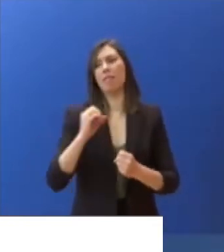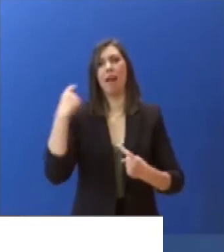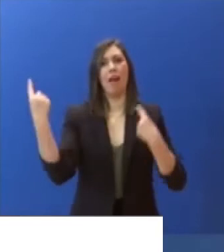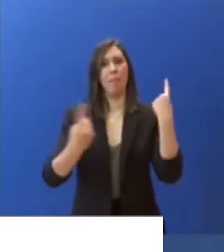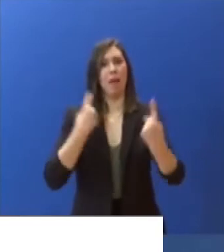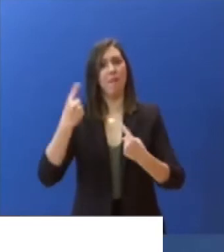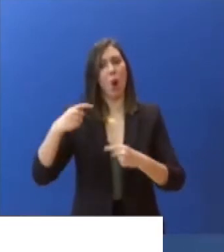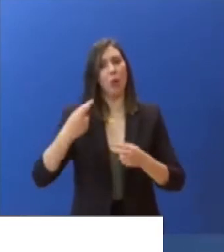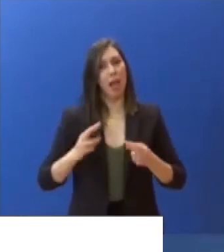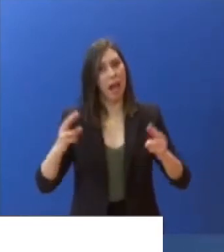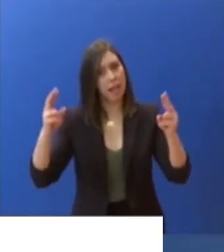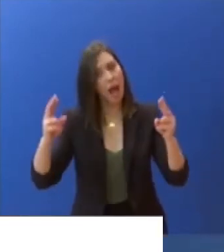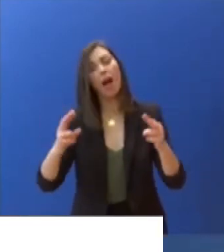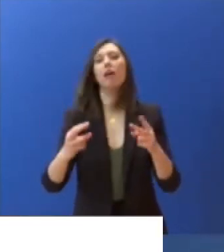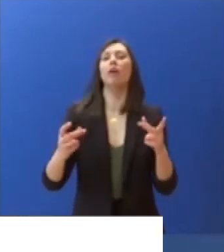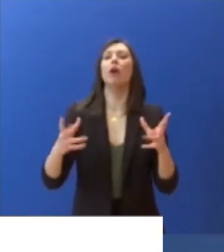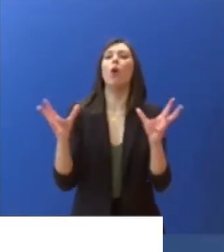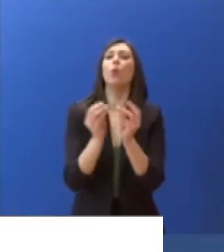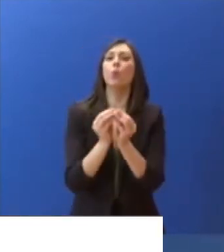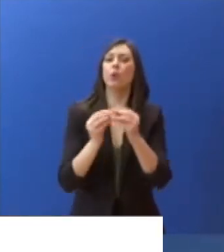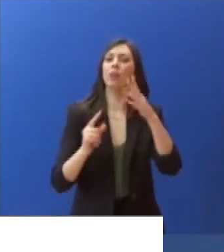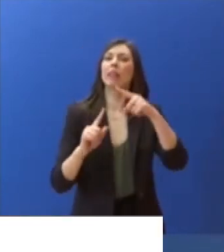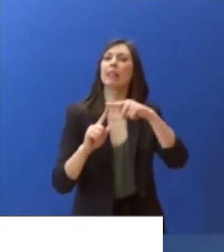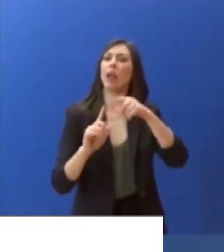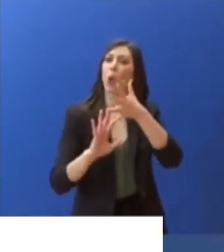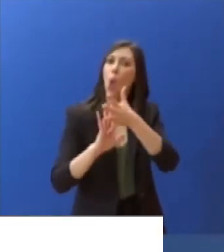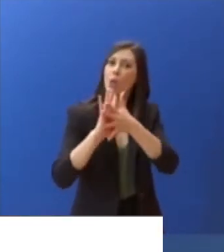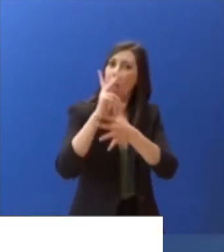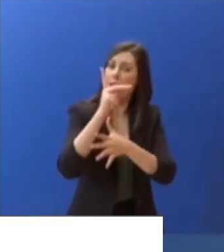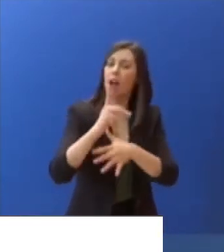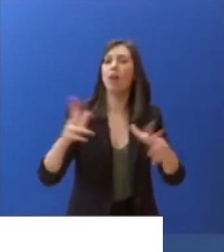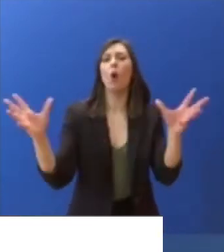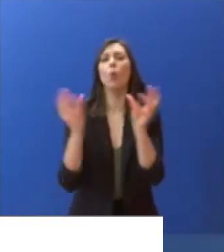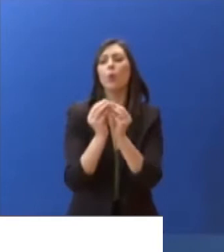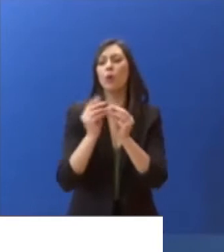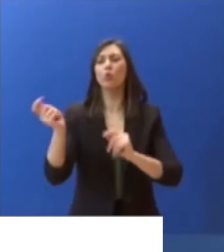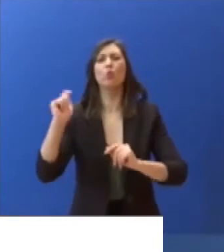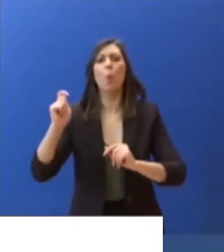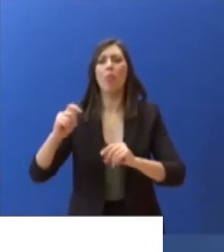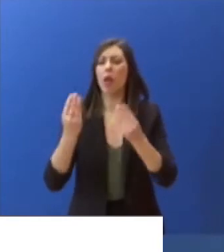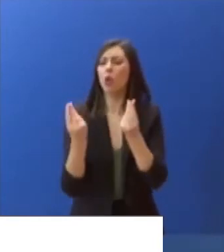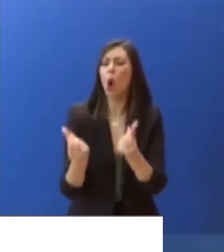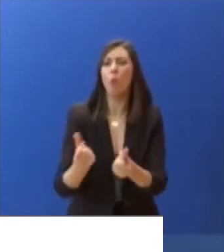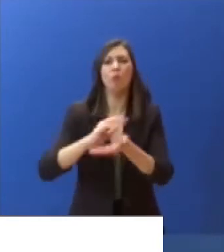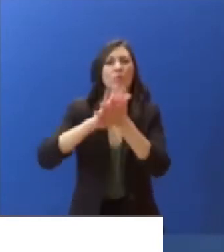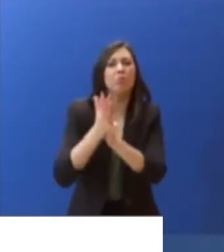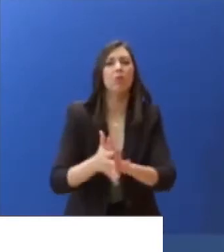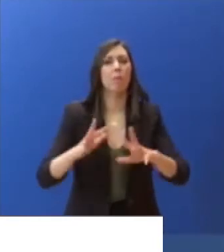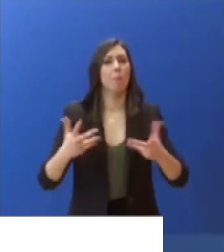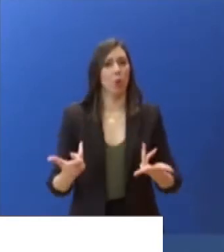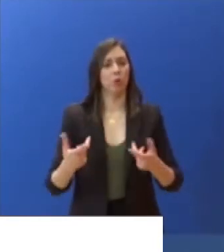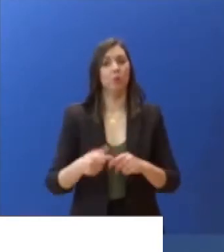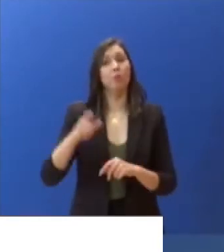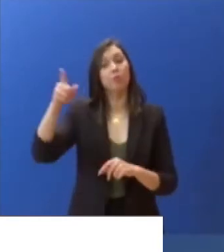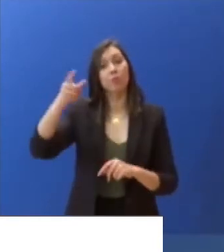οικονομία, η διαχείριση των απορριμμάτων. Ο καγκελάριος της Αυστρίας αναγνώρισε την πολύ σημαντική δουλειά που έχει γίνει τους τελευταίους 8 μήνες για